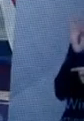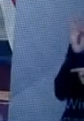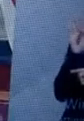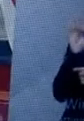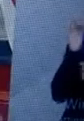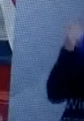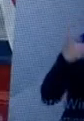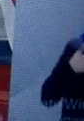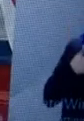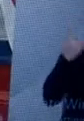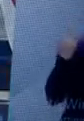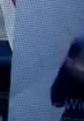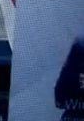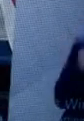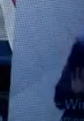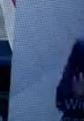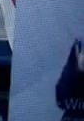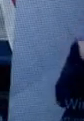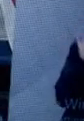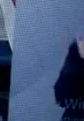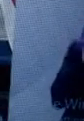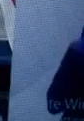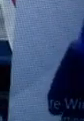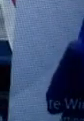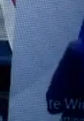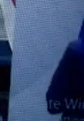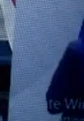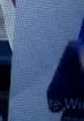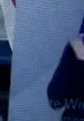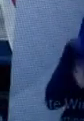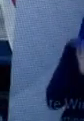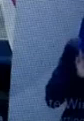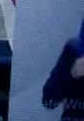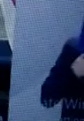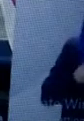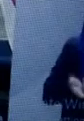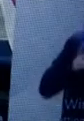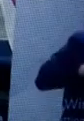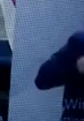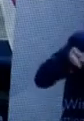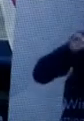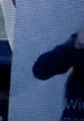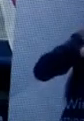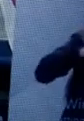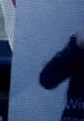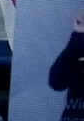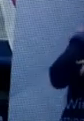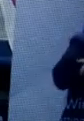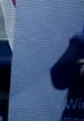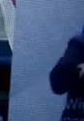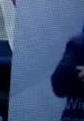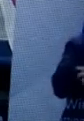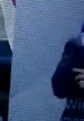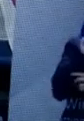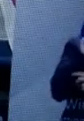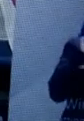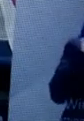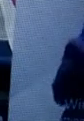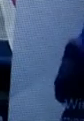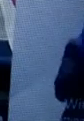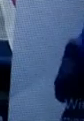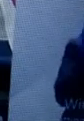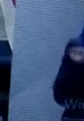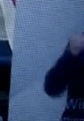Namun saya ingin mengingatkan, sekiranya berlaku peningkatan mendadak kes positif